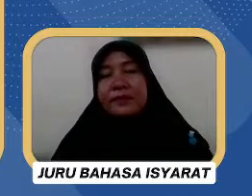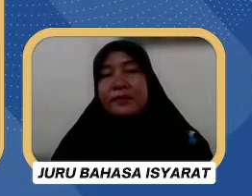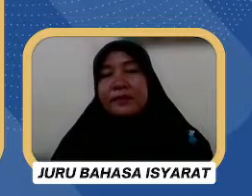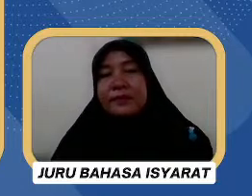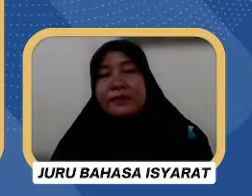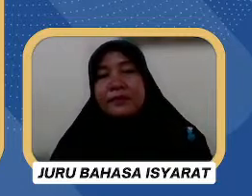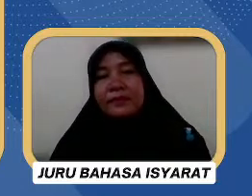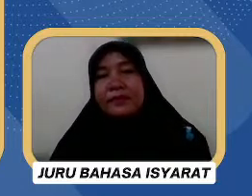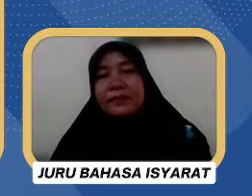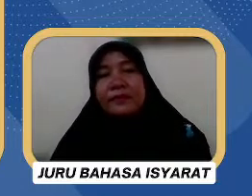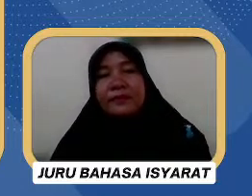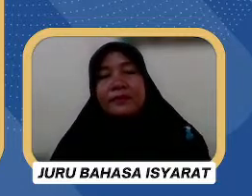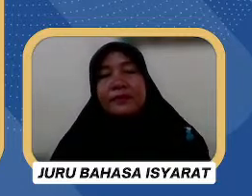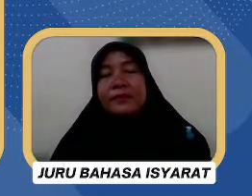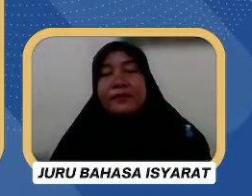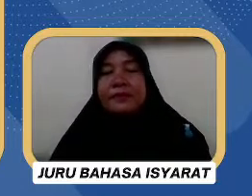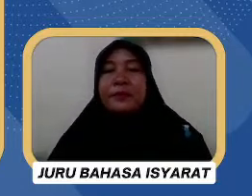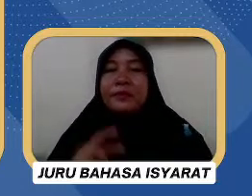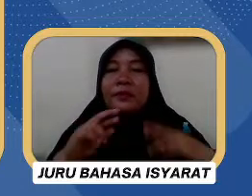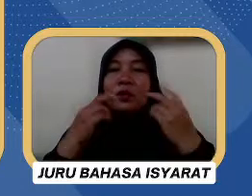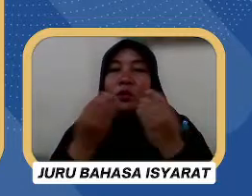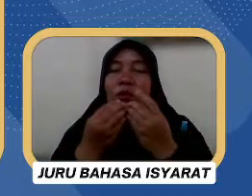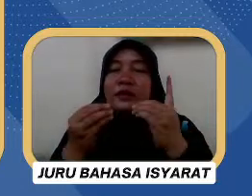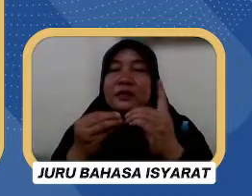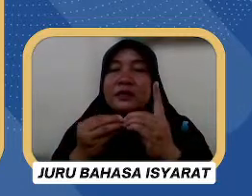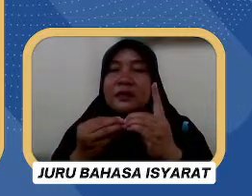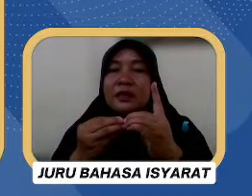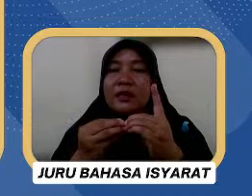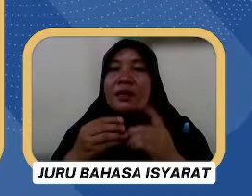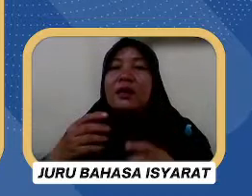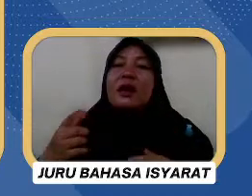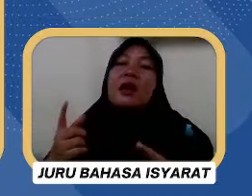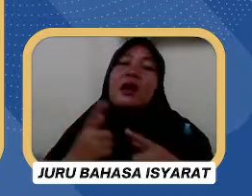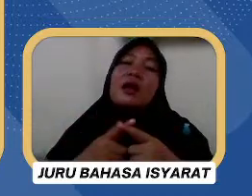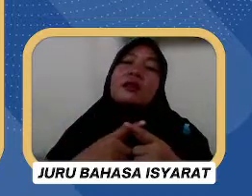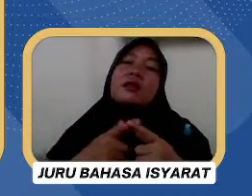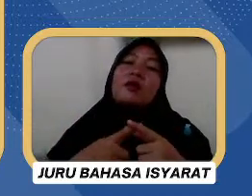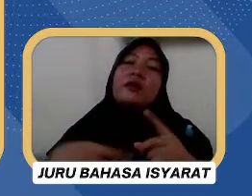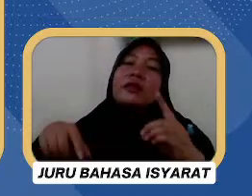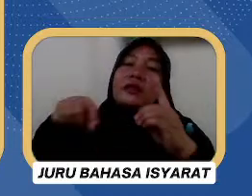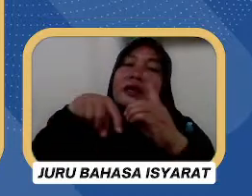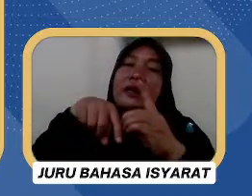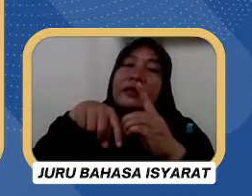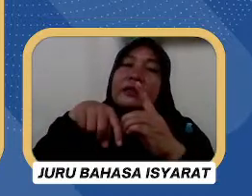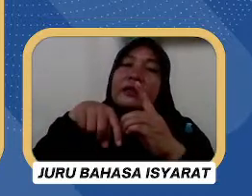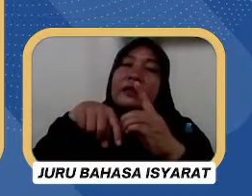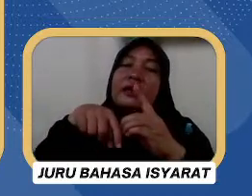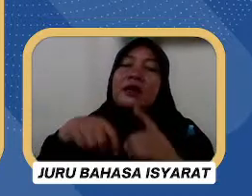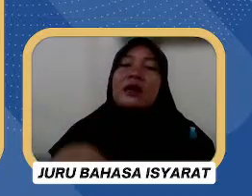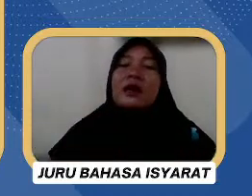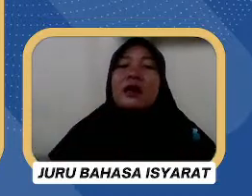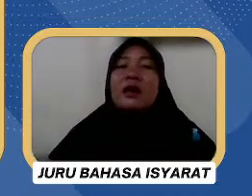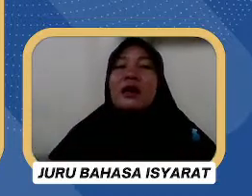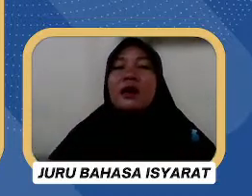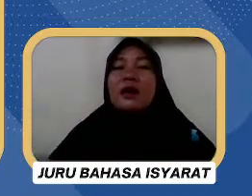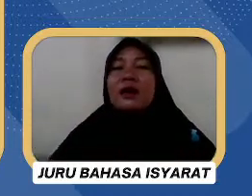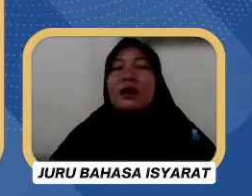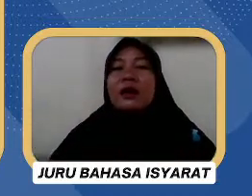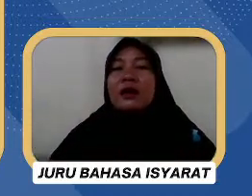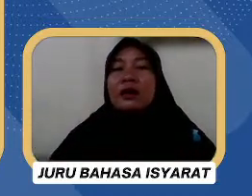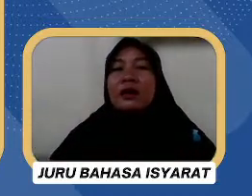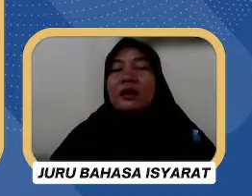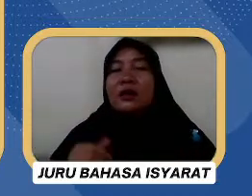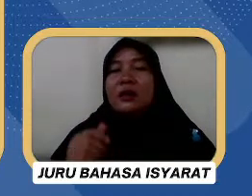digital, internet, kapasitas yang ada, semua peralatan, itu hanya akan bisa sukses, hanya akan